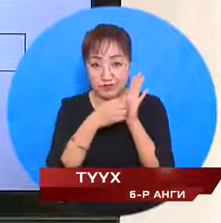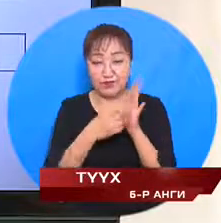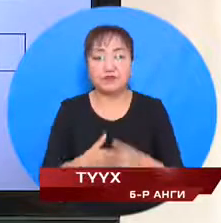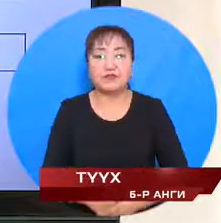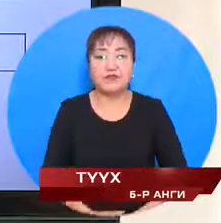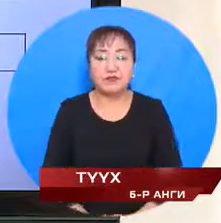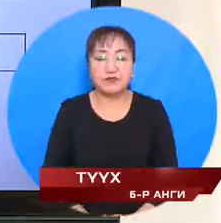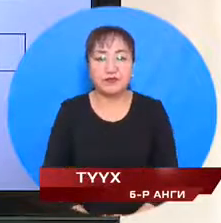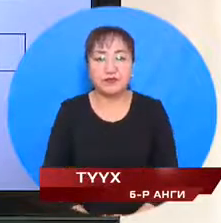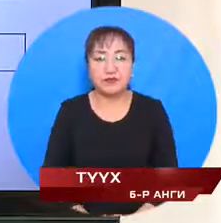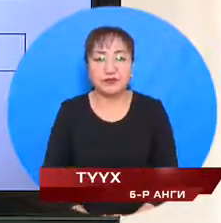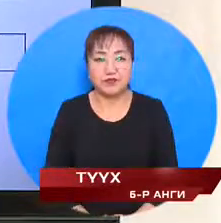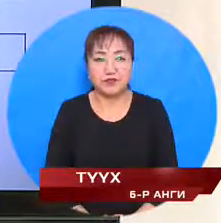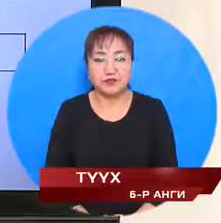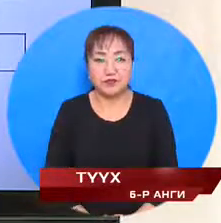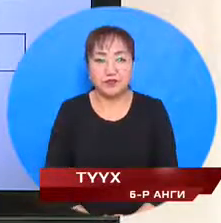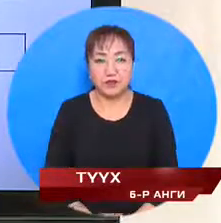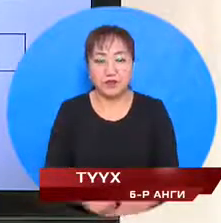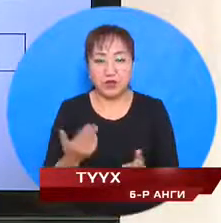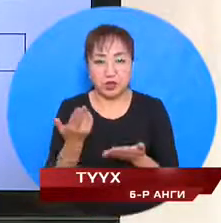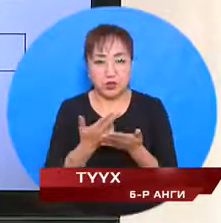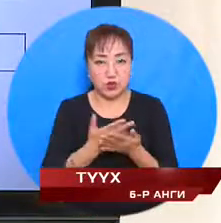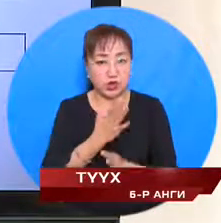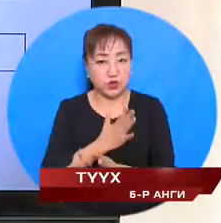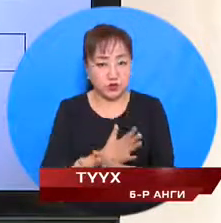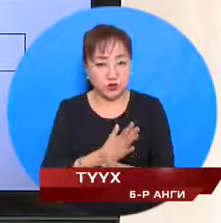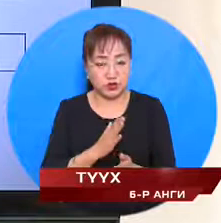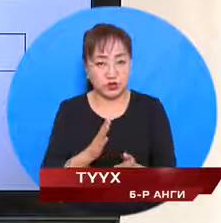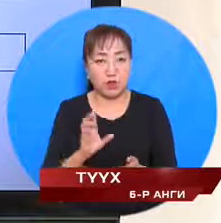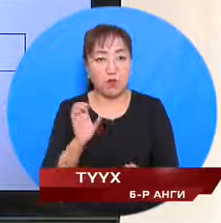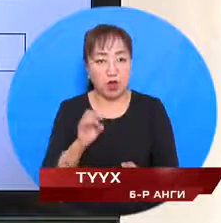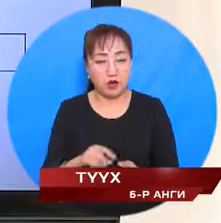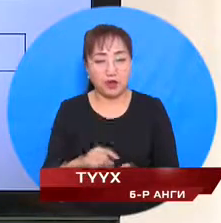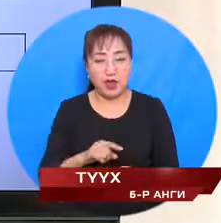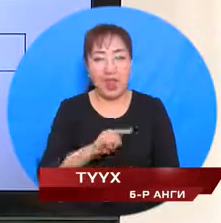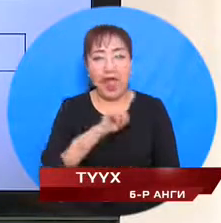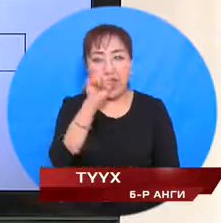За бүгдээрээ хүүхдүүд манай хүснэгтийг дэвтэр дээр нь зурсан гэж бодож байна. Тэгвэл асуулт нэгтээ танилццгаая.